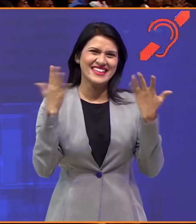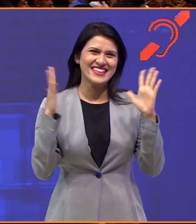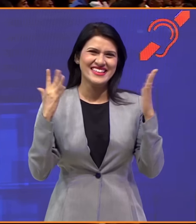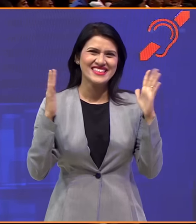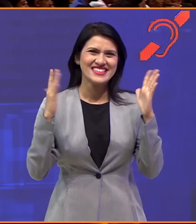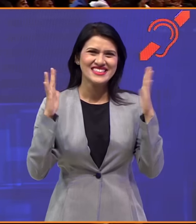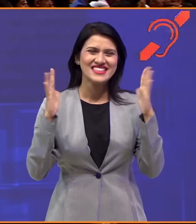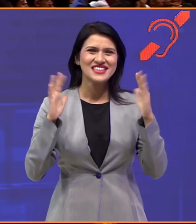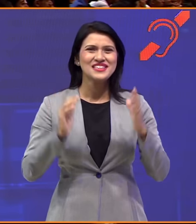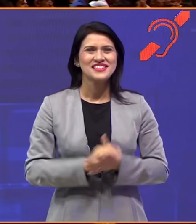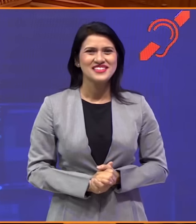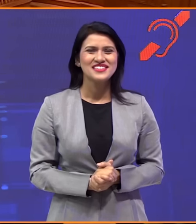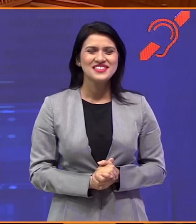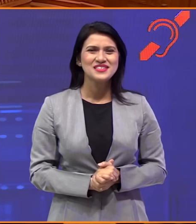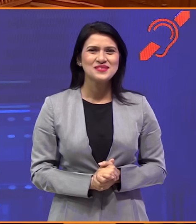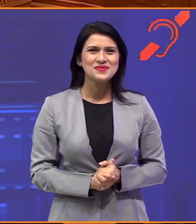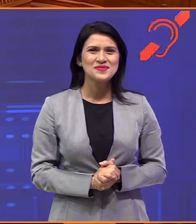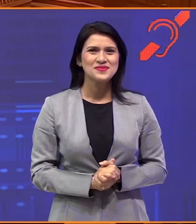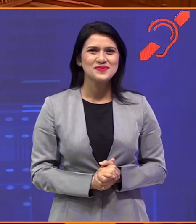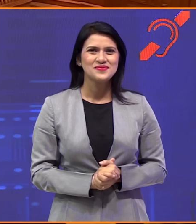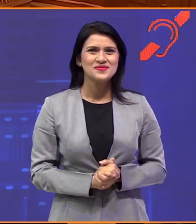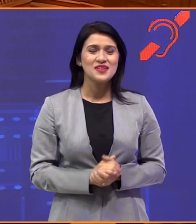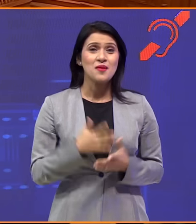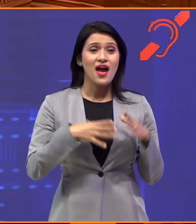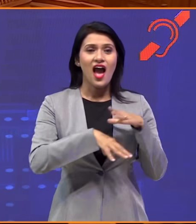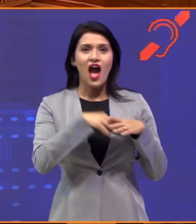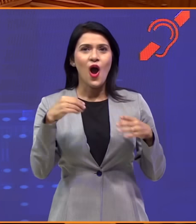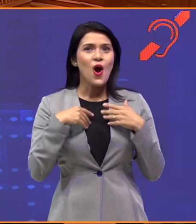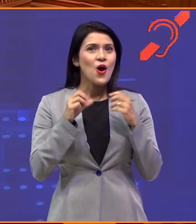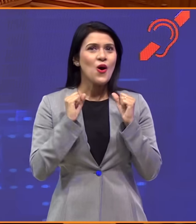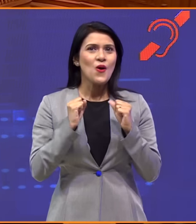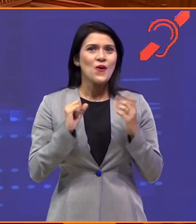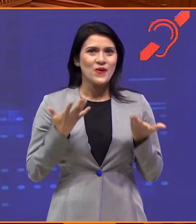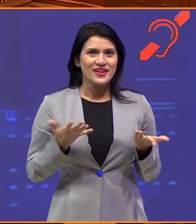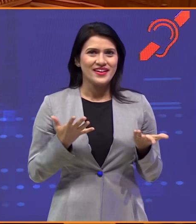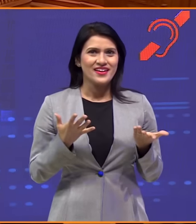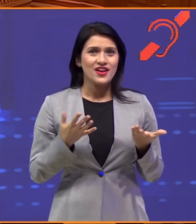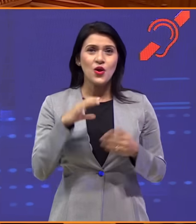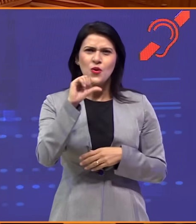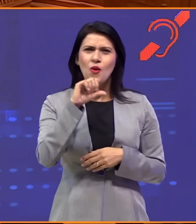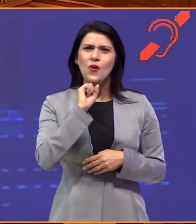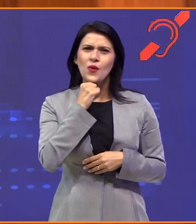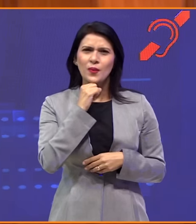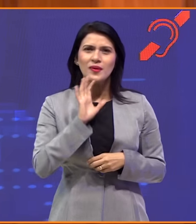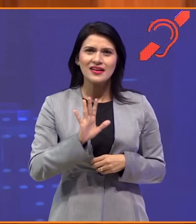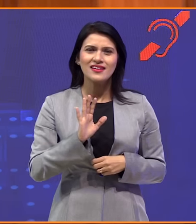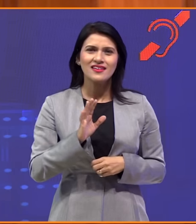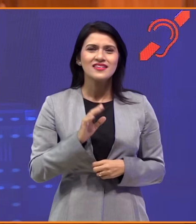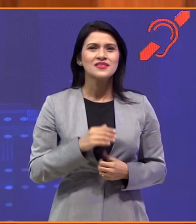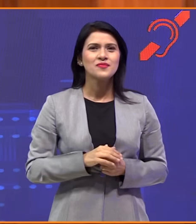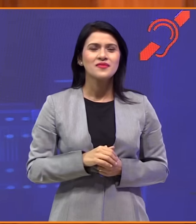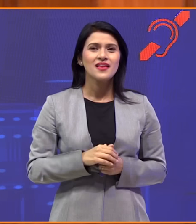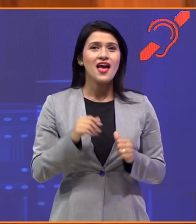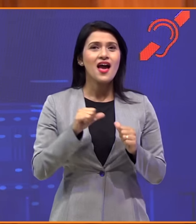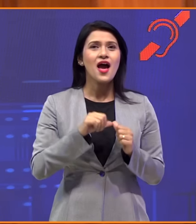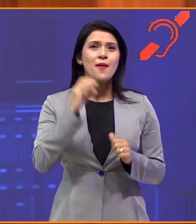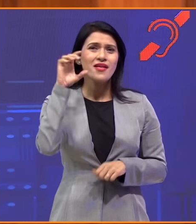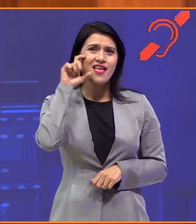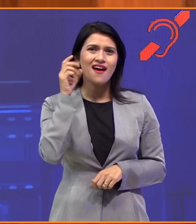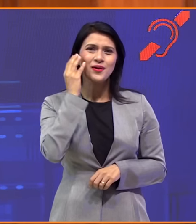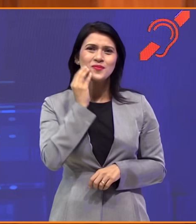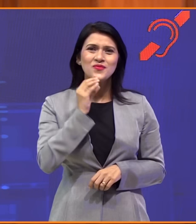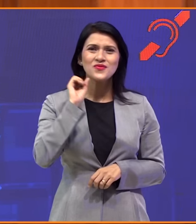म वो मुझे कभी जो है वहां से निकलने नहीं देते इसलिए जो है 9 साल की उम्र से जब से मैंने अमिताभ बच्चन जी को देखा